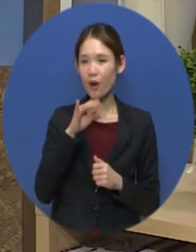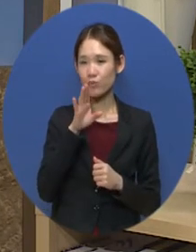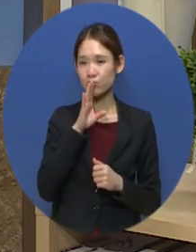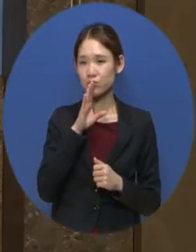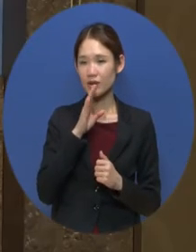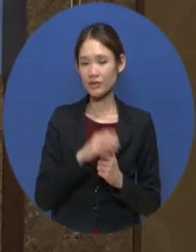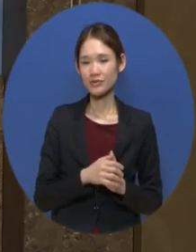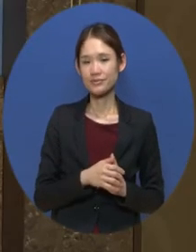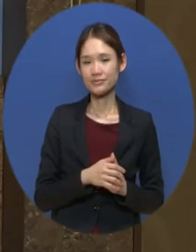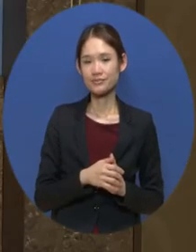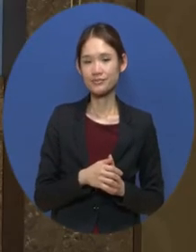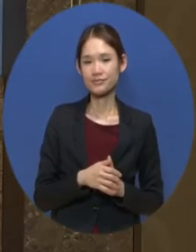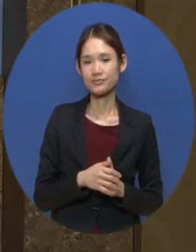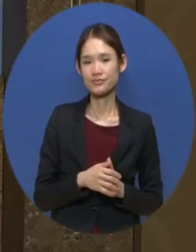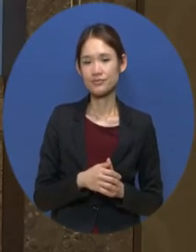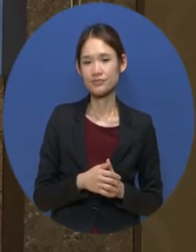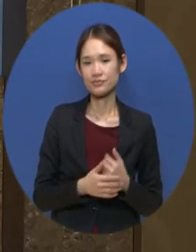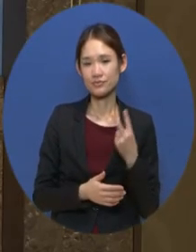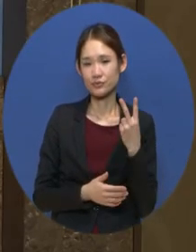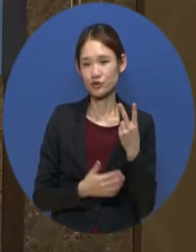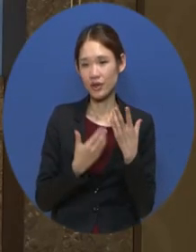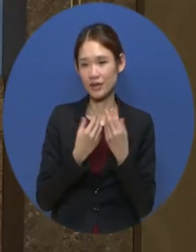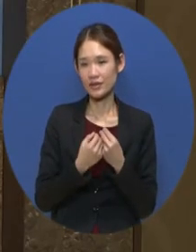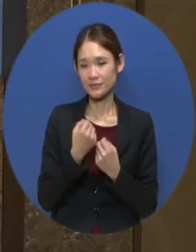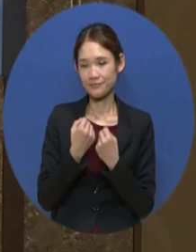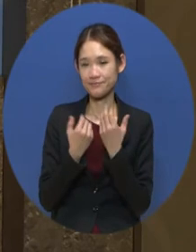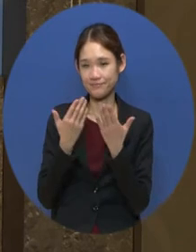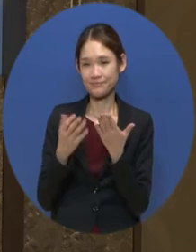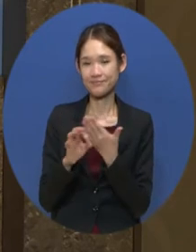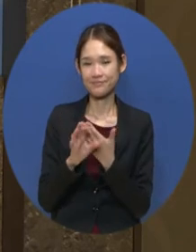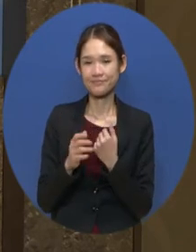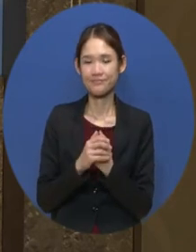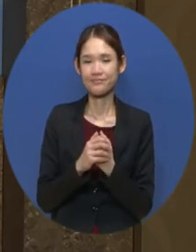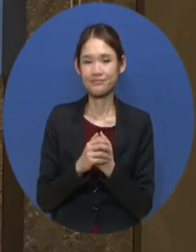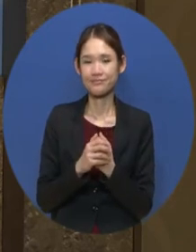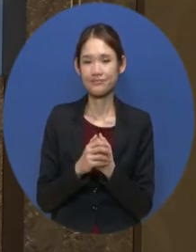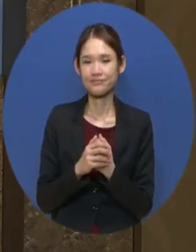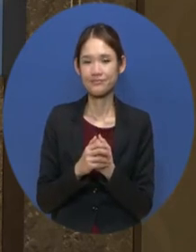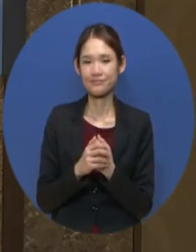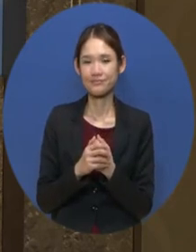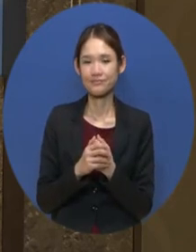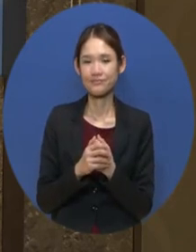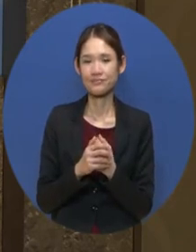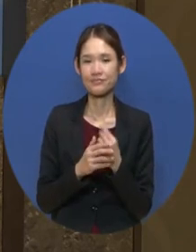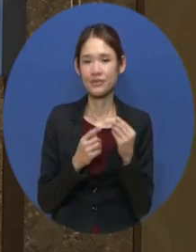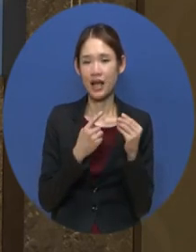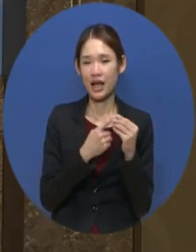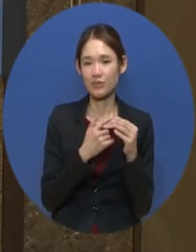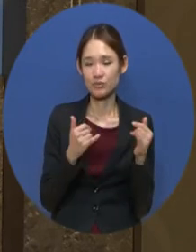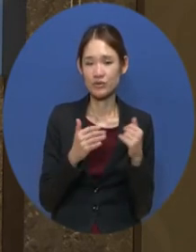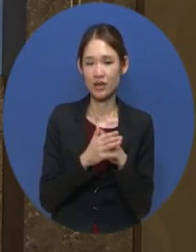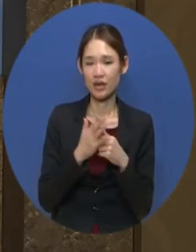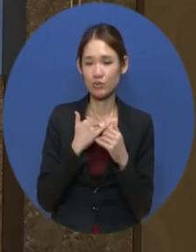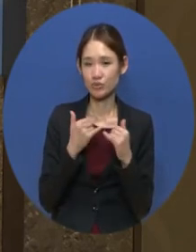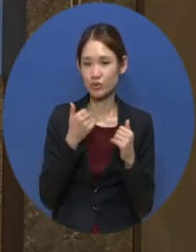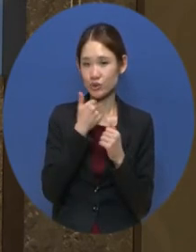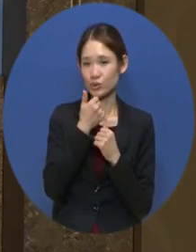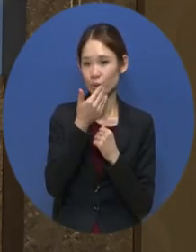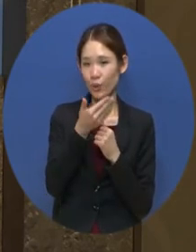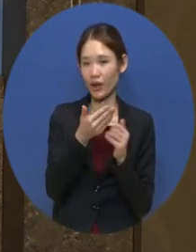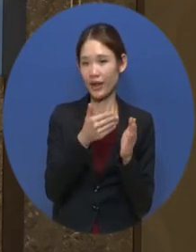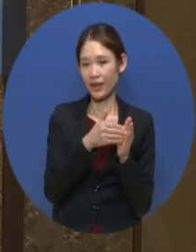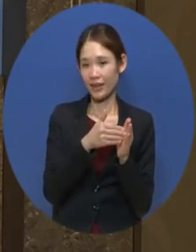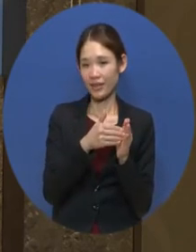있었어요. 저희가 두 가지 좀 사례를 말씀드리면 네. 하나는 제가 아시는 분에게